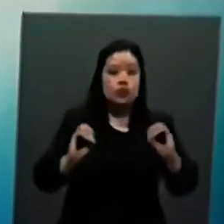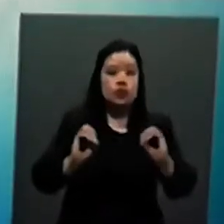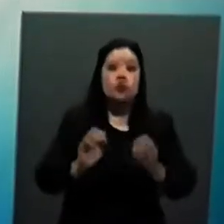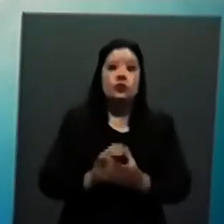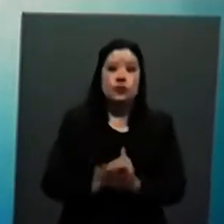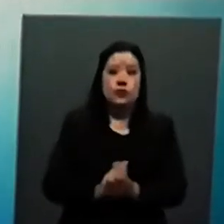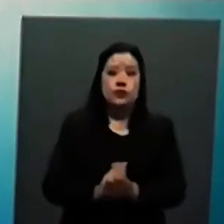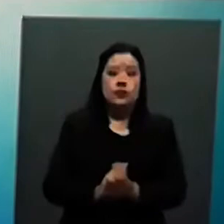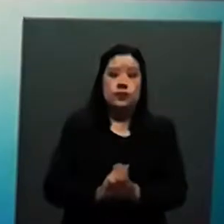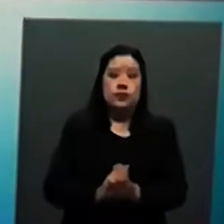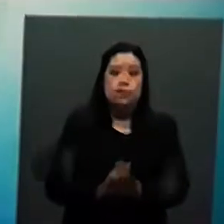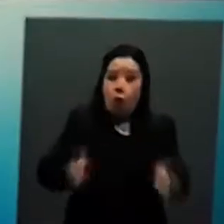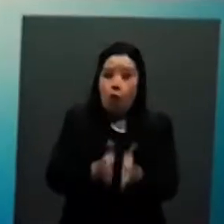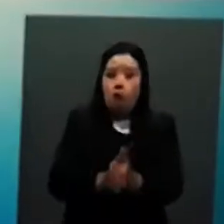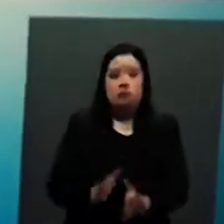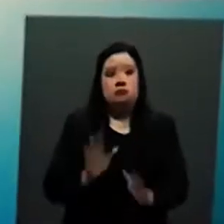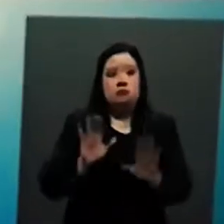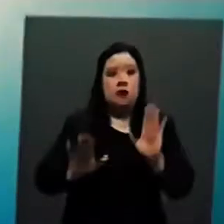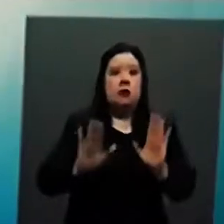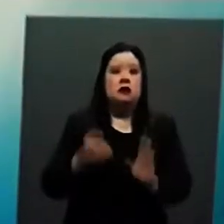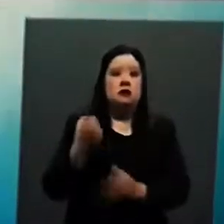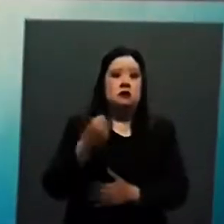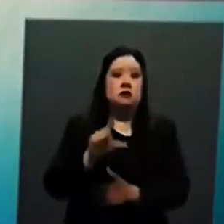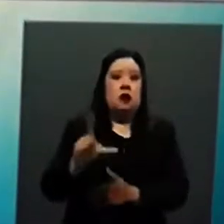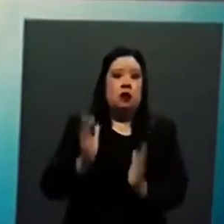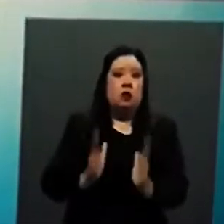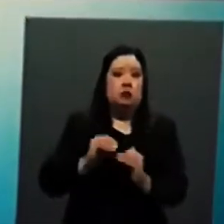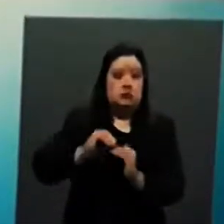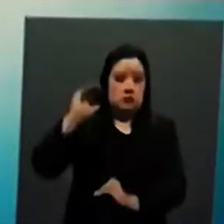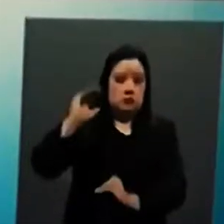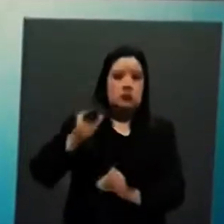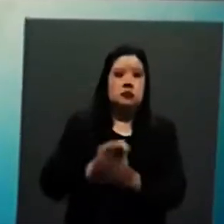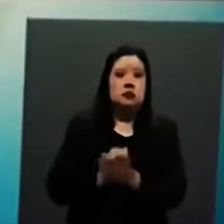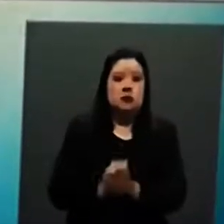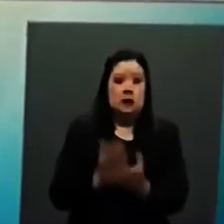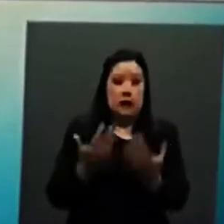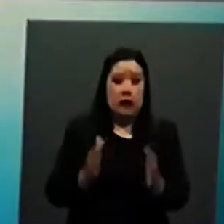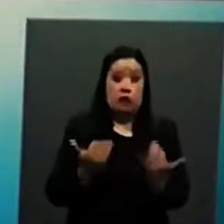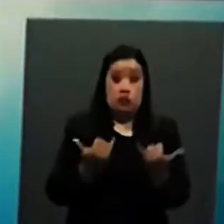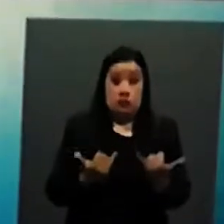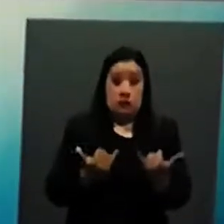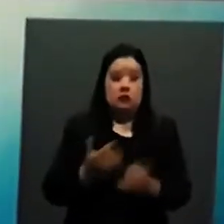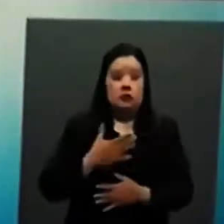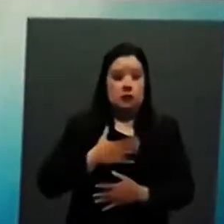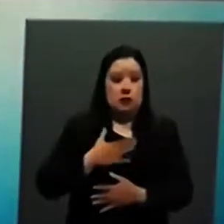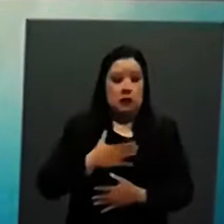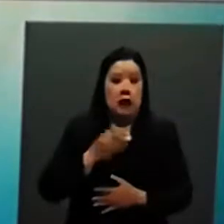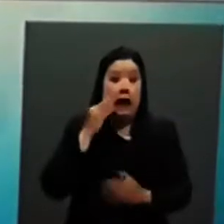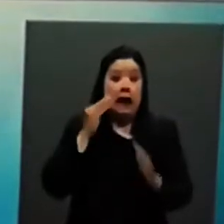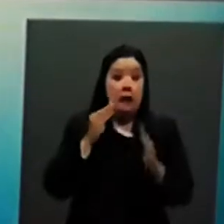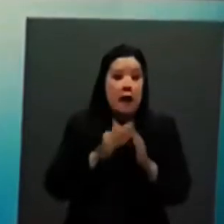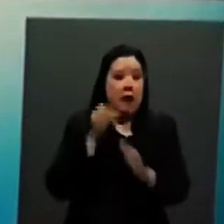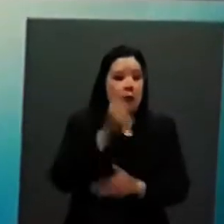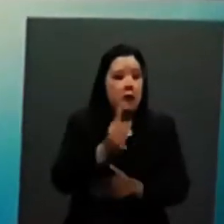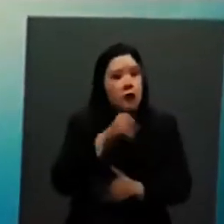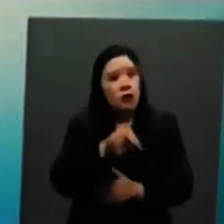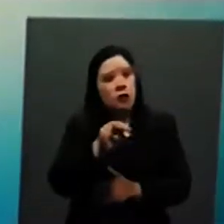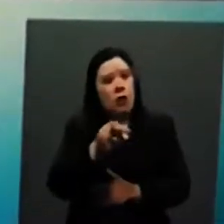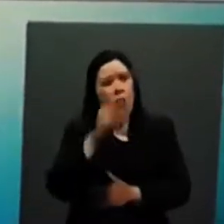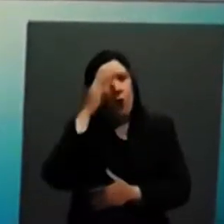ก็คือใครที่หายดีแล้วสามารถที่จะไปบริจาคพลาสมาเพื่อนำไปใช้ในการรักษาผู้ป่วยรายอื่นๆได้นะครับต